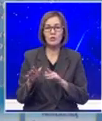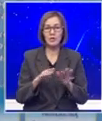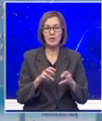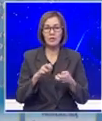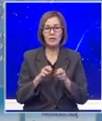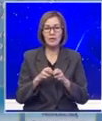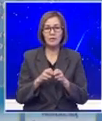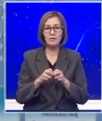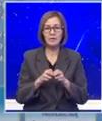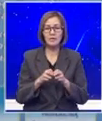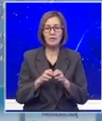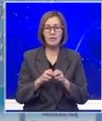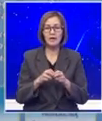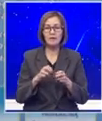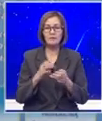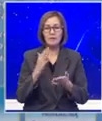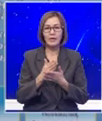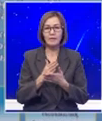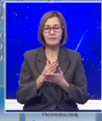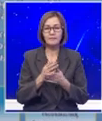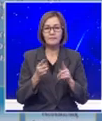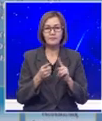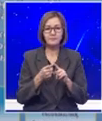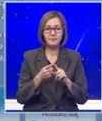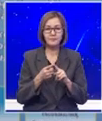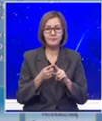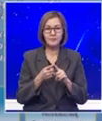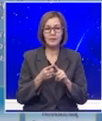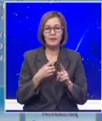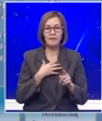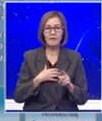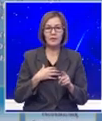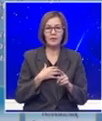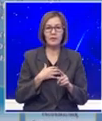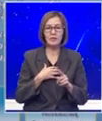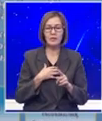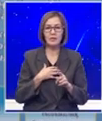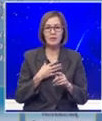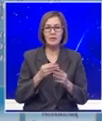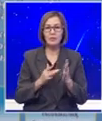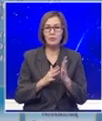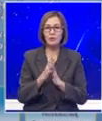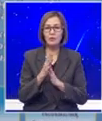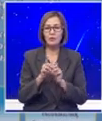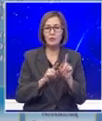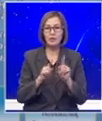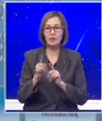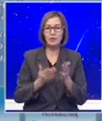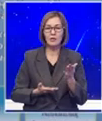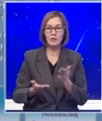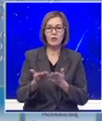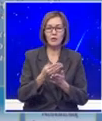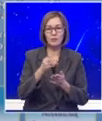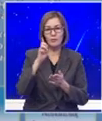мәселесі өнім өндірушілер. Ең бірінші кезекте өнімдерін тиісті деңгейде мемлекетке